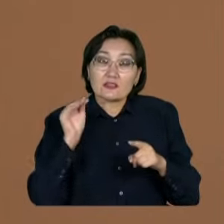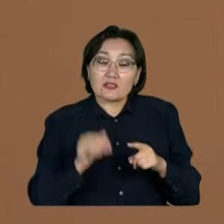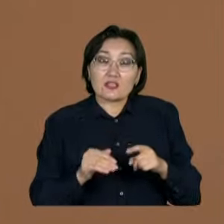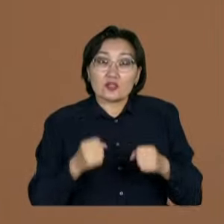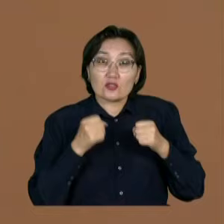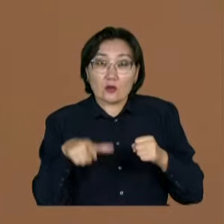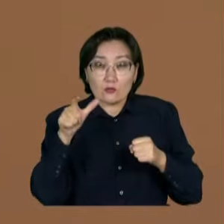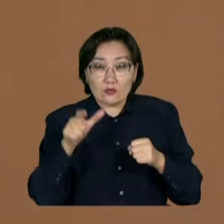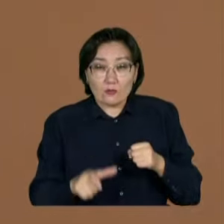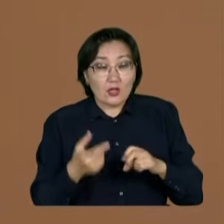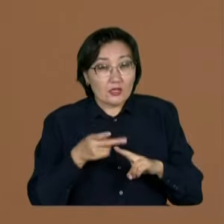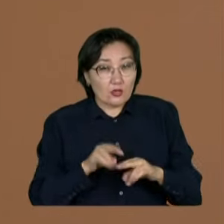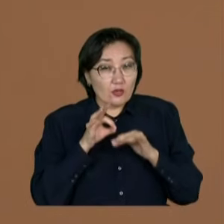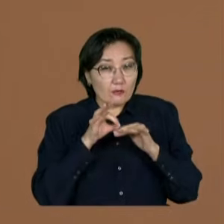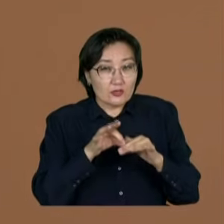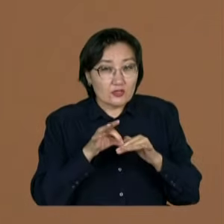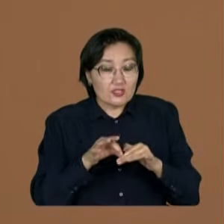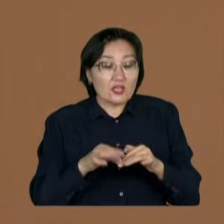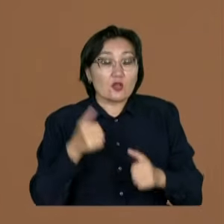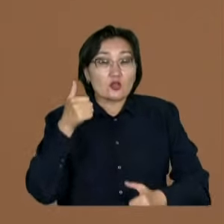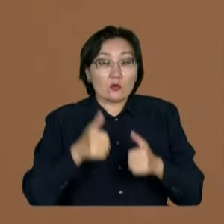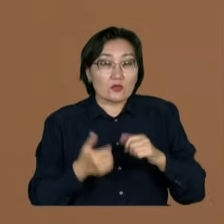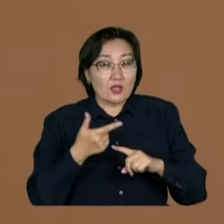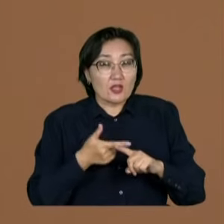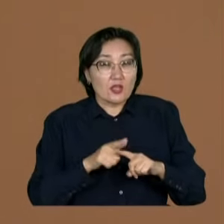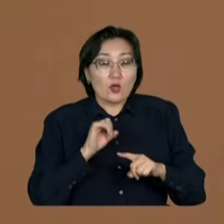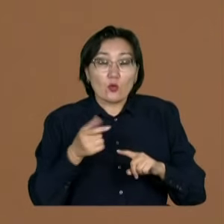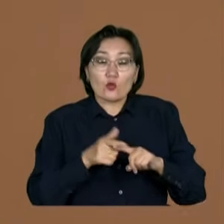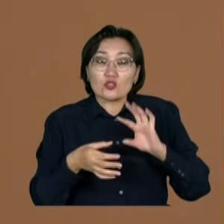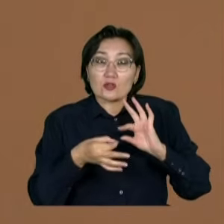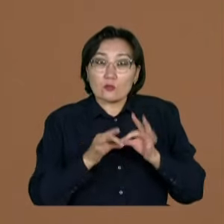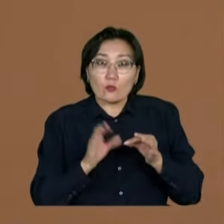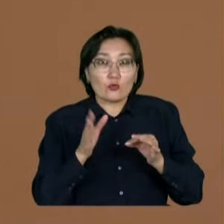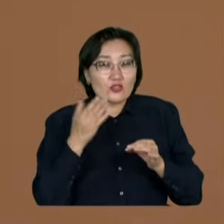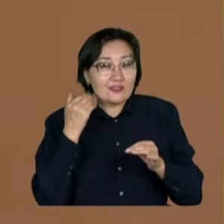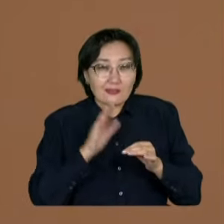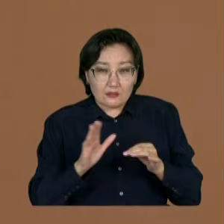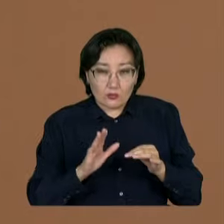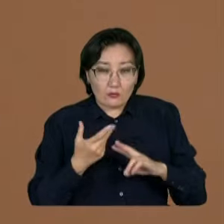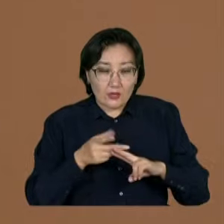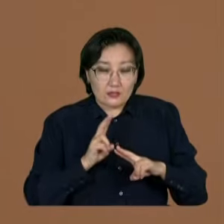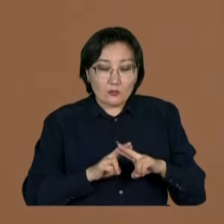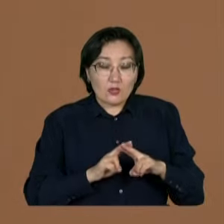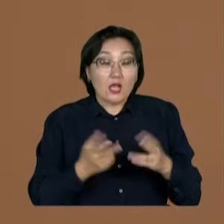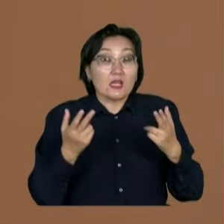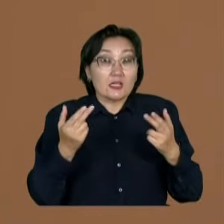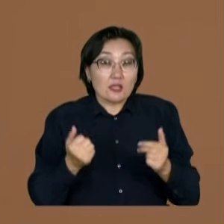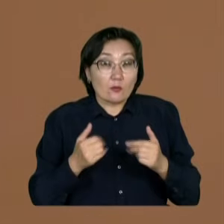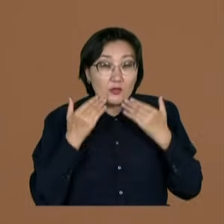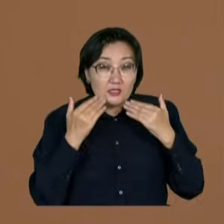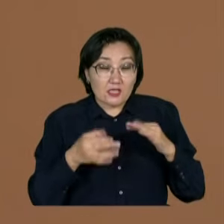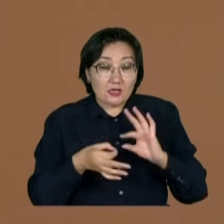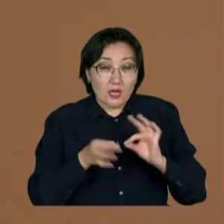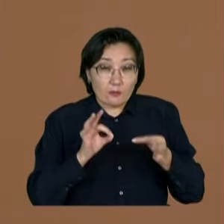прошли лицензионные отборы, турниры. И будет очень сложно, будет нелегко. Поэтому, конечно, последняя